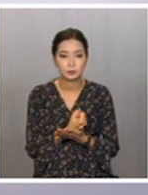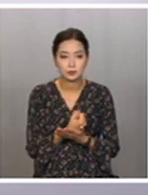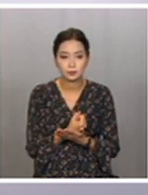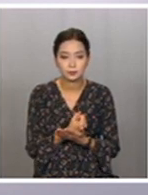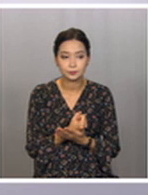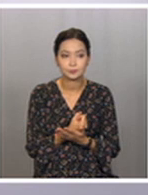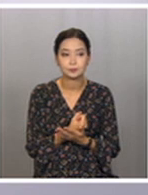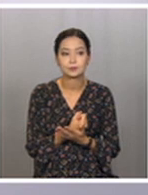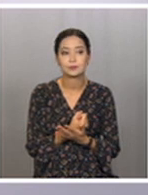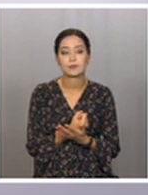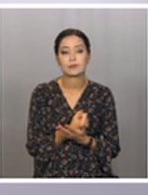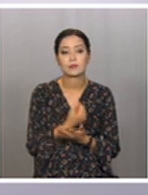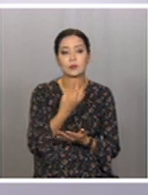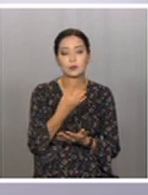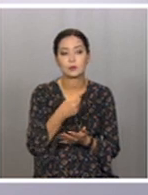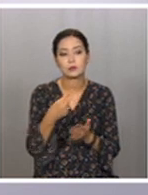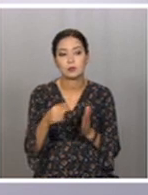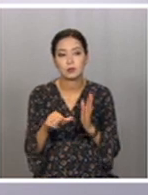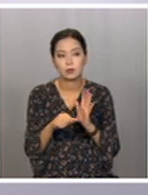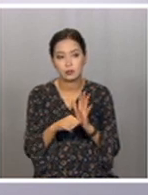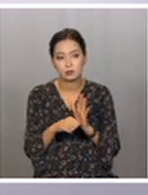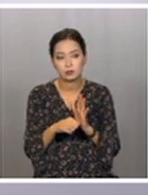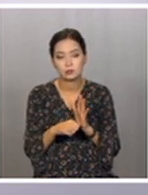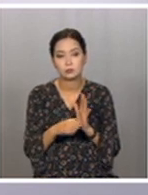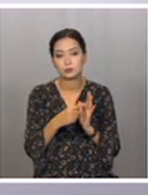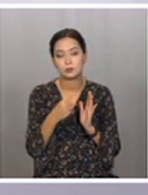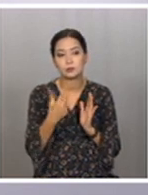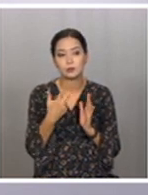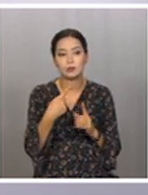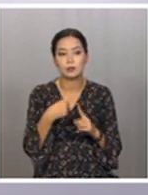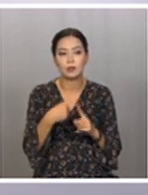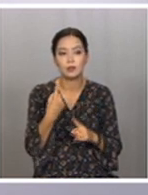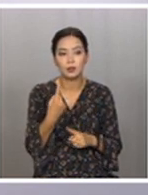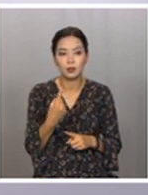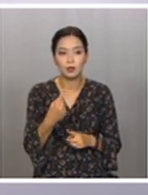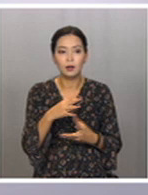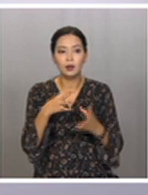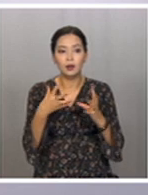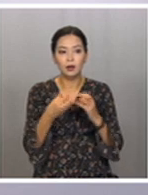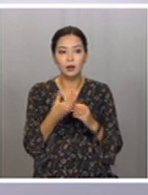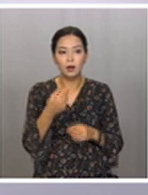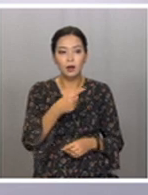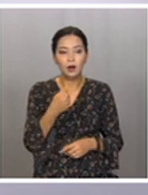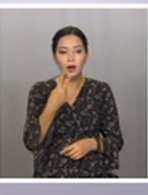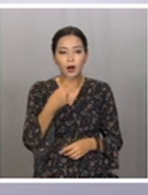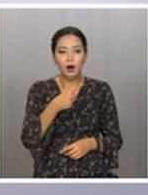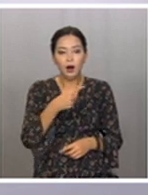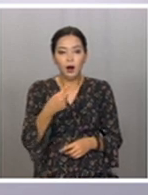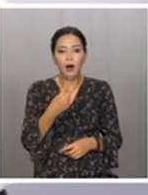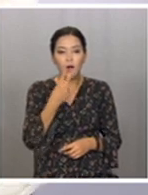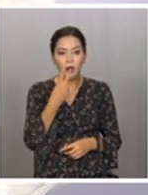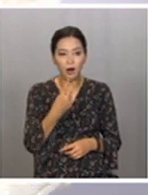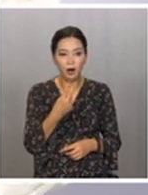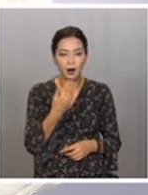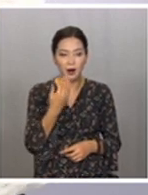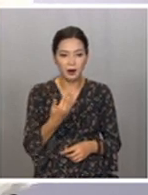табайық. Нәтижесінде бізде 4 азайтылған 6, минус 3 қосылған 1. Сонда x минус 2, y минус